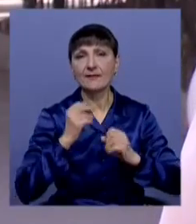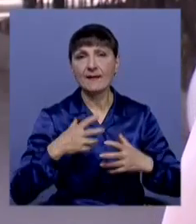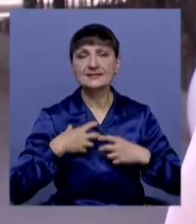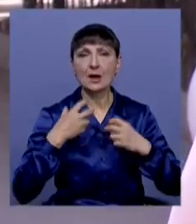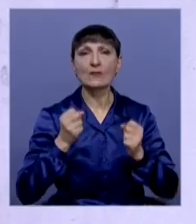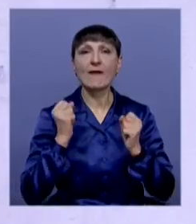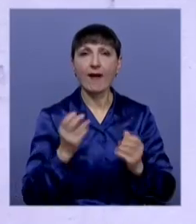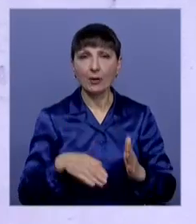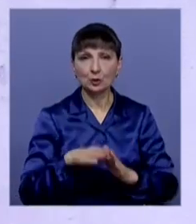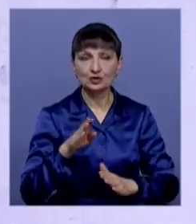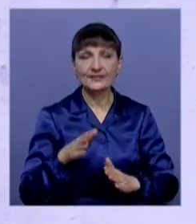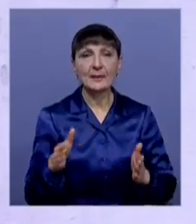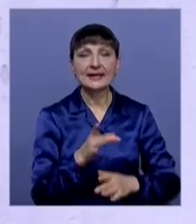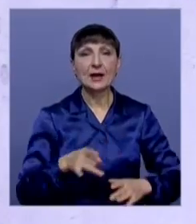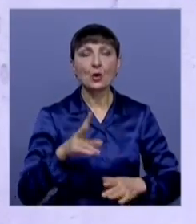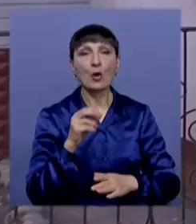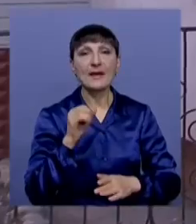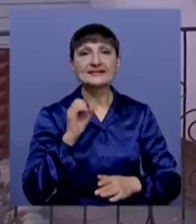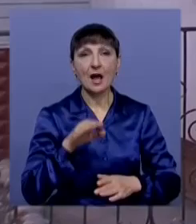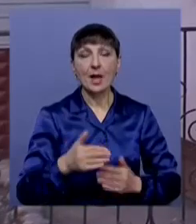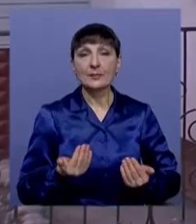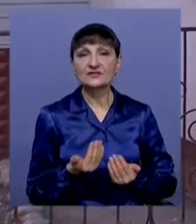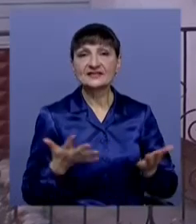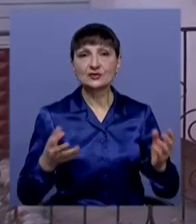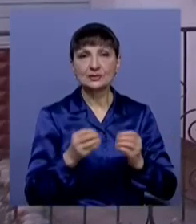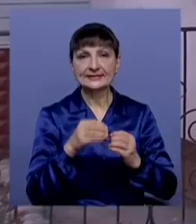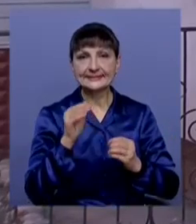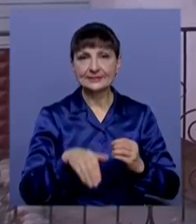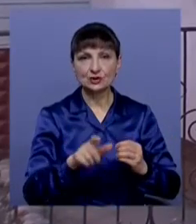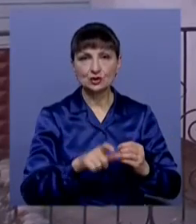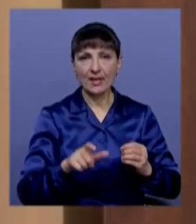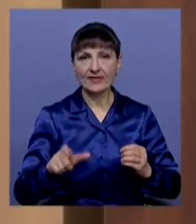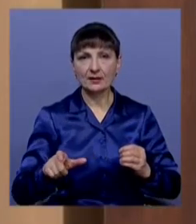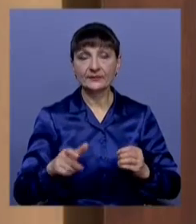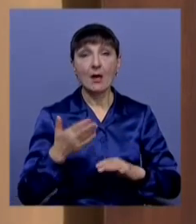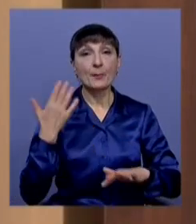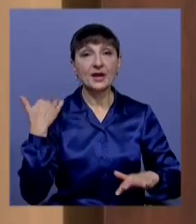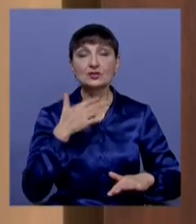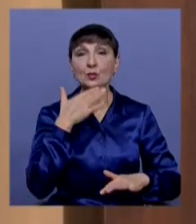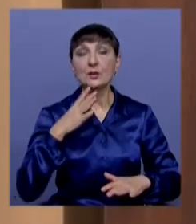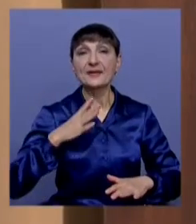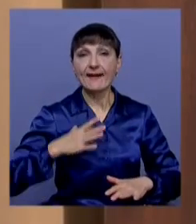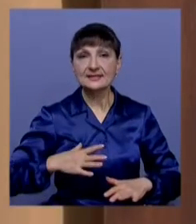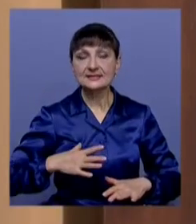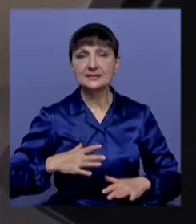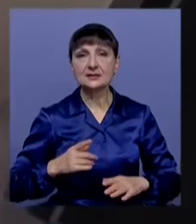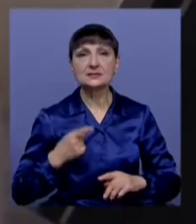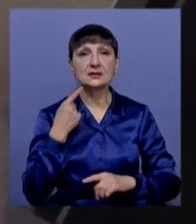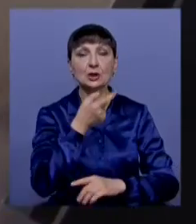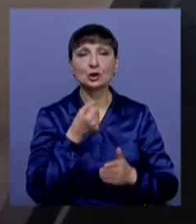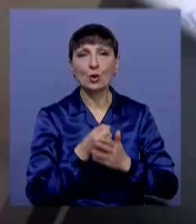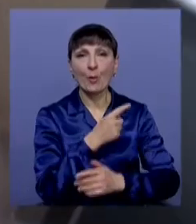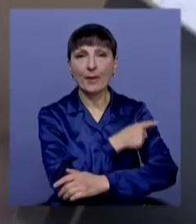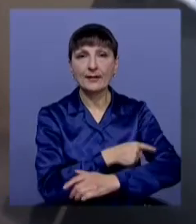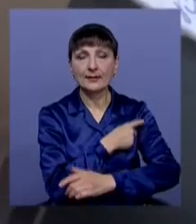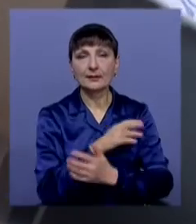данного населения. В микрорайоне Кукмайса проживает свыше 10 тысяч человек. Прежде многим приходилось преодолевать путь до поликлиники